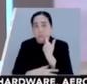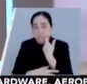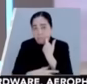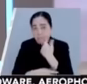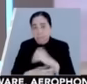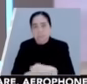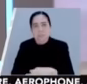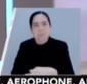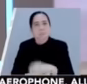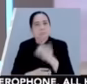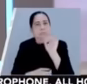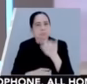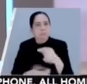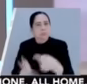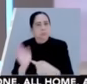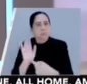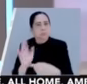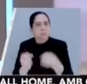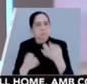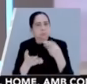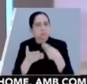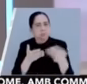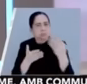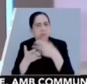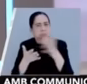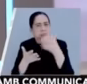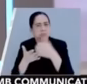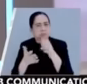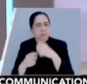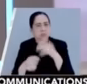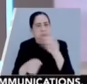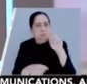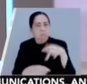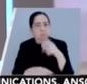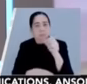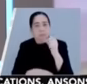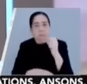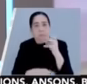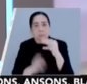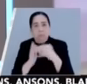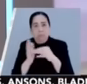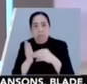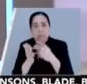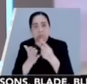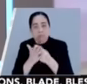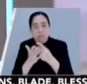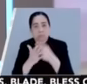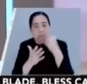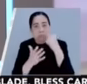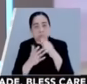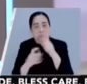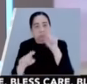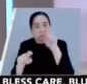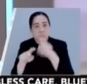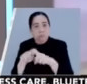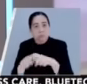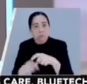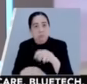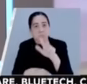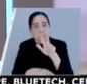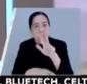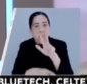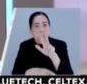Doon lumabas ang paggastos ng OVP ng 16 milyong piso para sa pagrenta ng 34